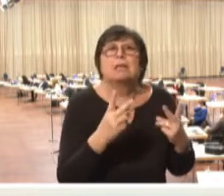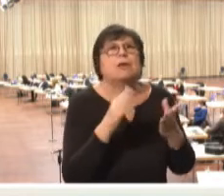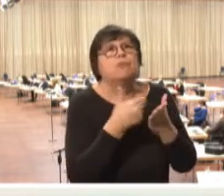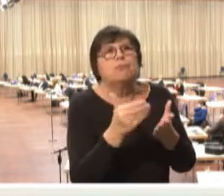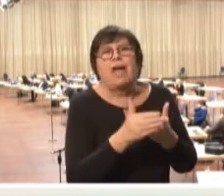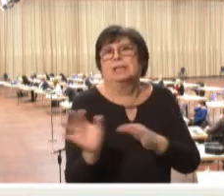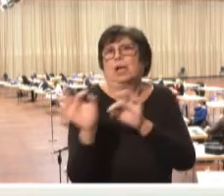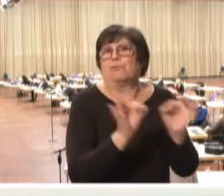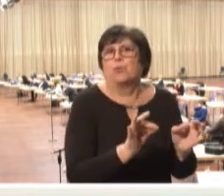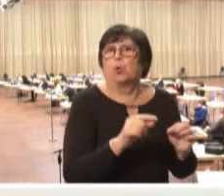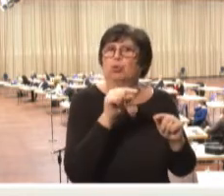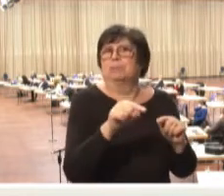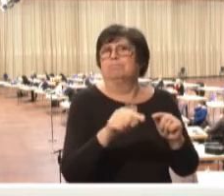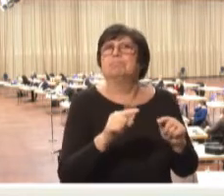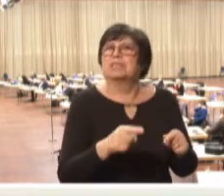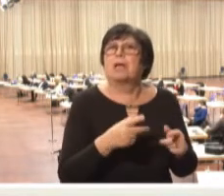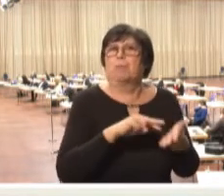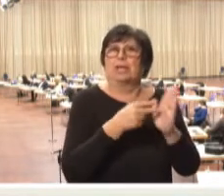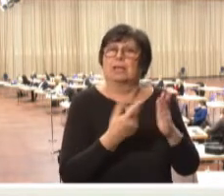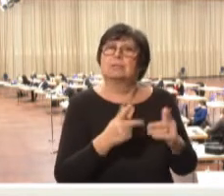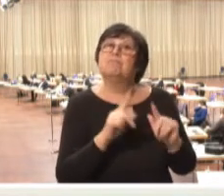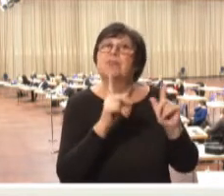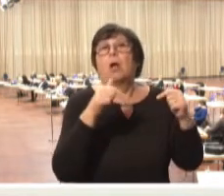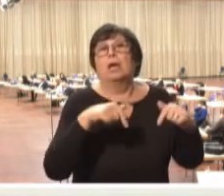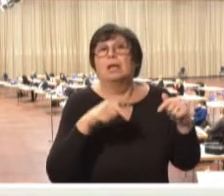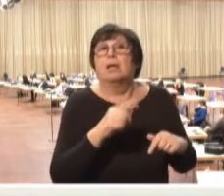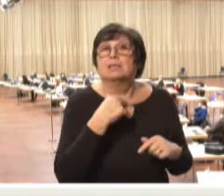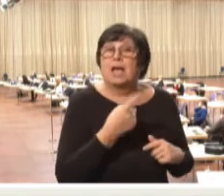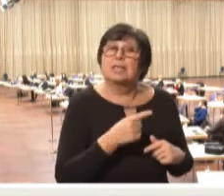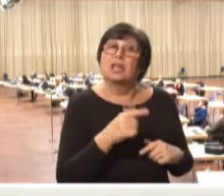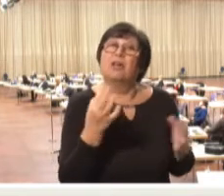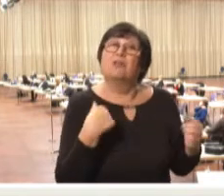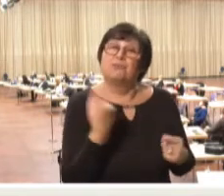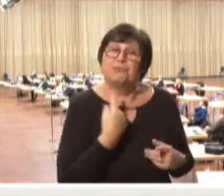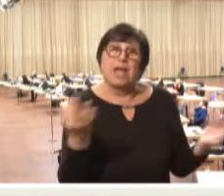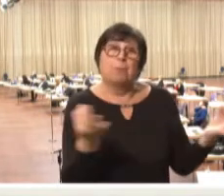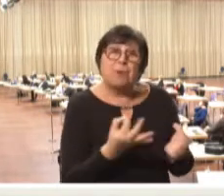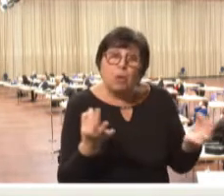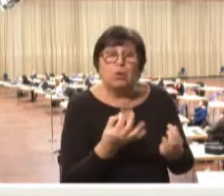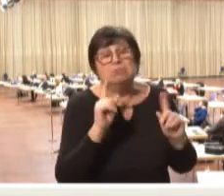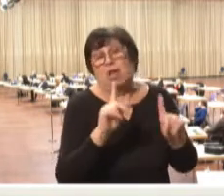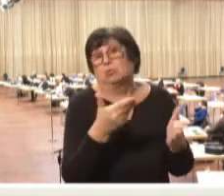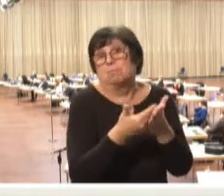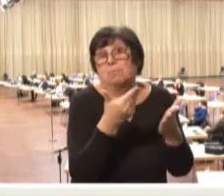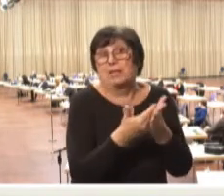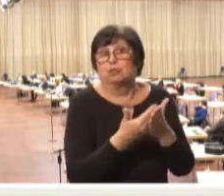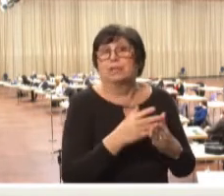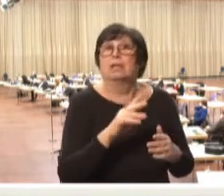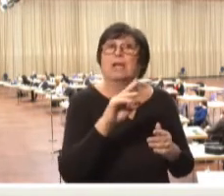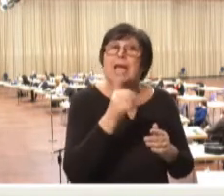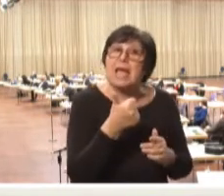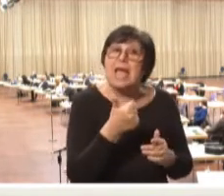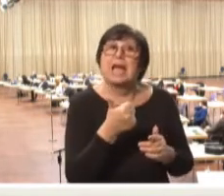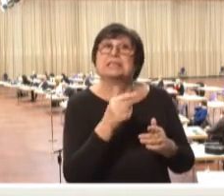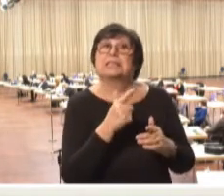dieser Erfolgsbilanz. Und ich will das an der Stelle auch sehr deutlich zum Ausdruck bringen. Wir brauchen auch beispielsweise den ersten Spiegelstrich